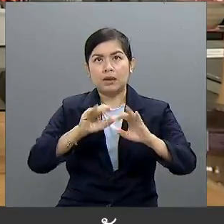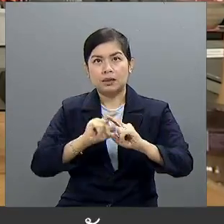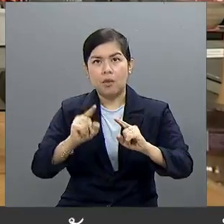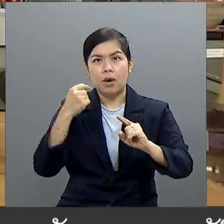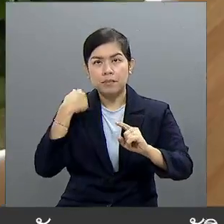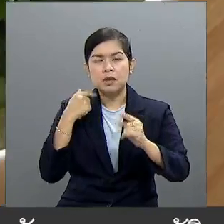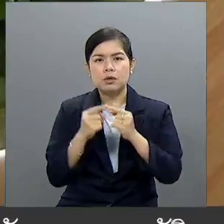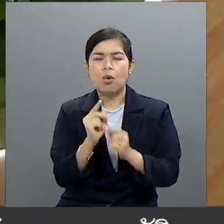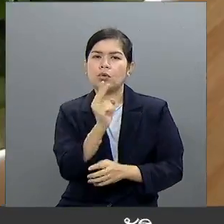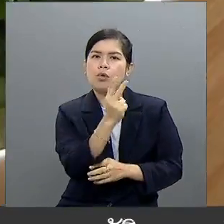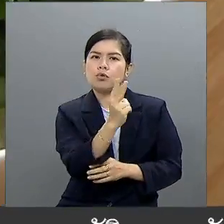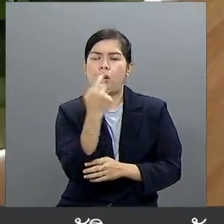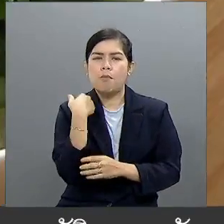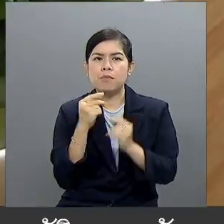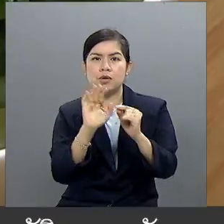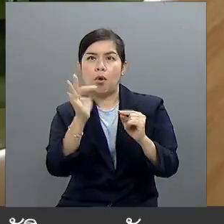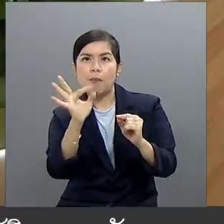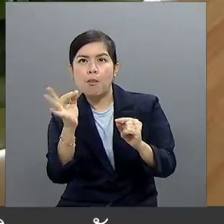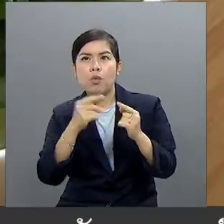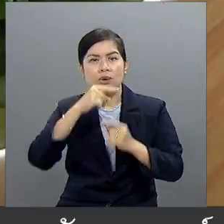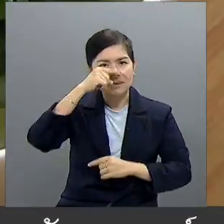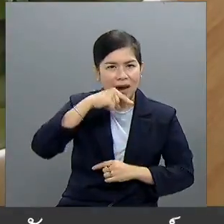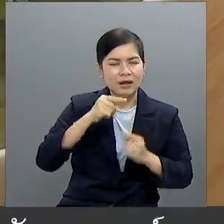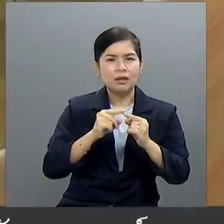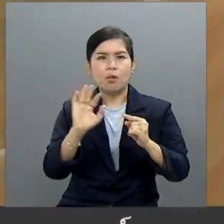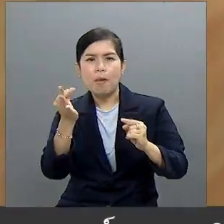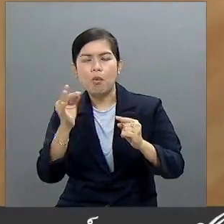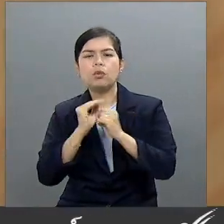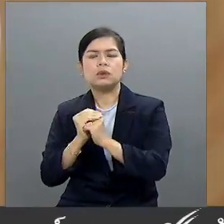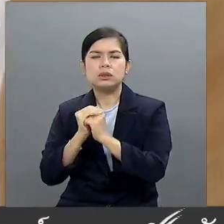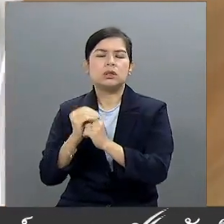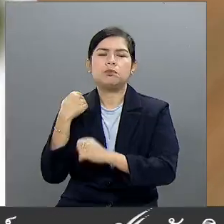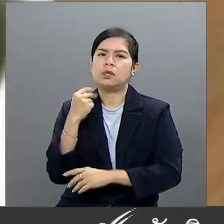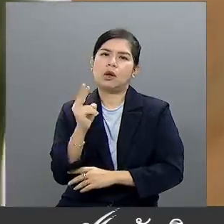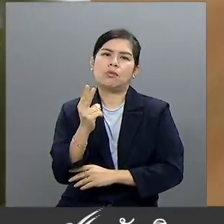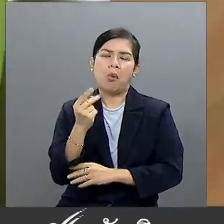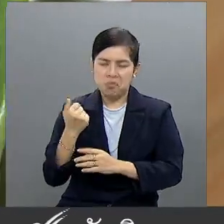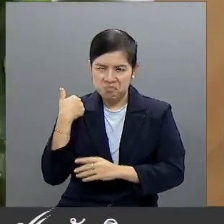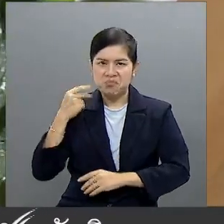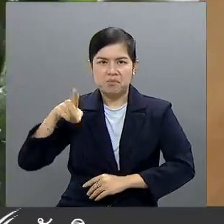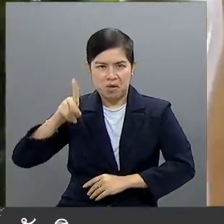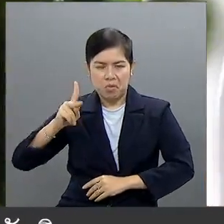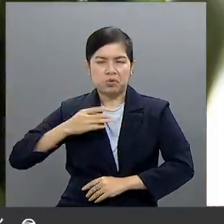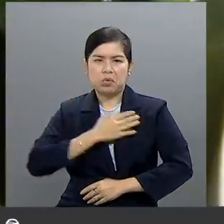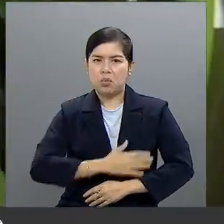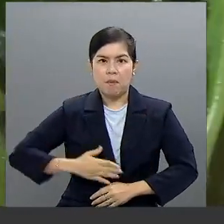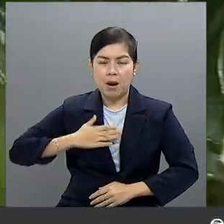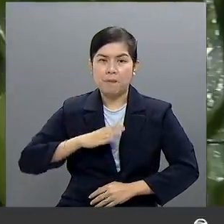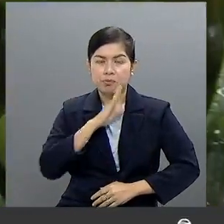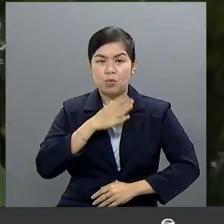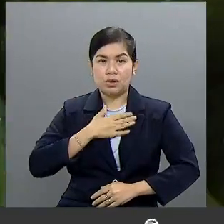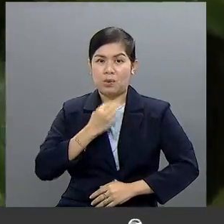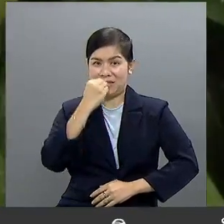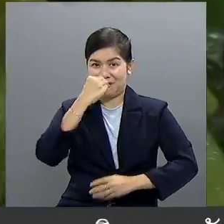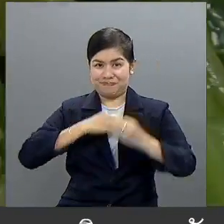านนี้นะคะคือทั้งผักบุ้งไทยและผักบุ้งจีนผักบุ้งมีประโยชน์ต่อร่างกายมากเลยนะคะเวลาเรากินผักบุ้งเข้าไปเบต้าคาร์โบไฮเดรตจากผัก